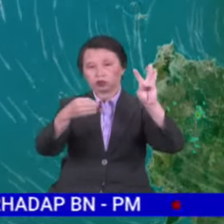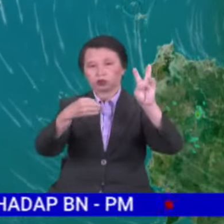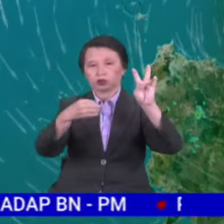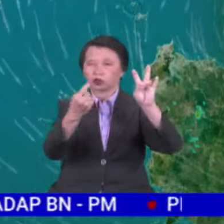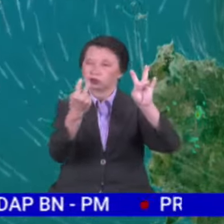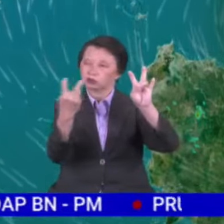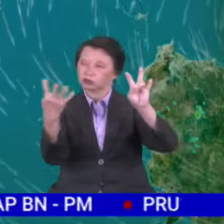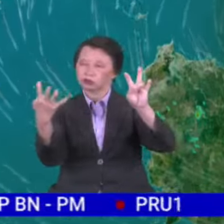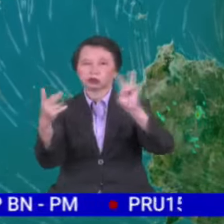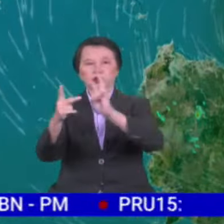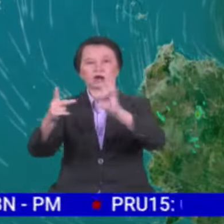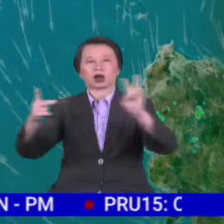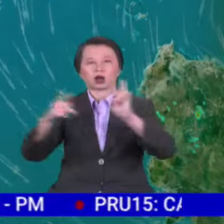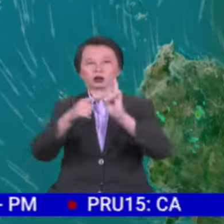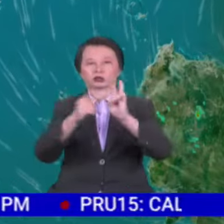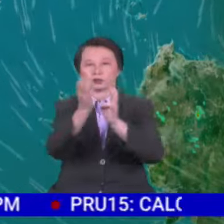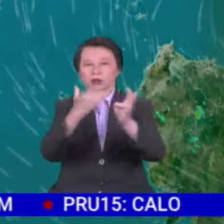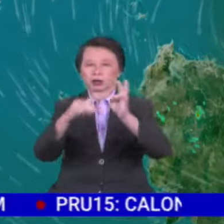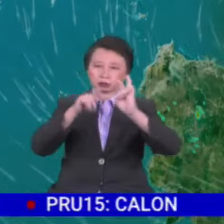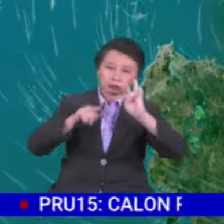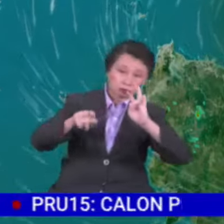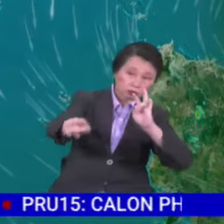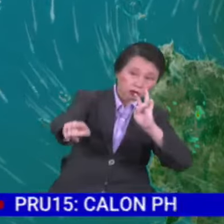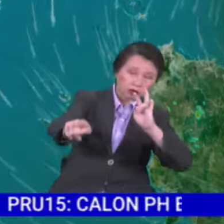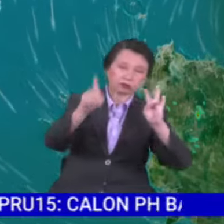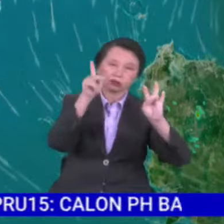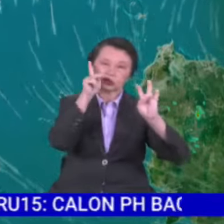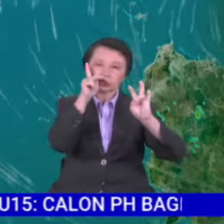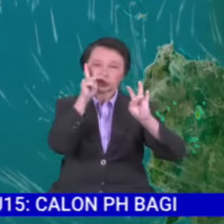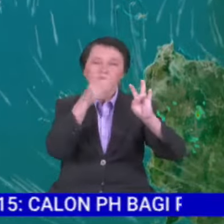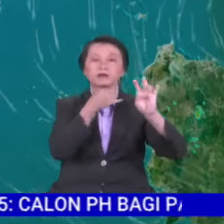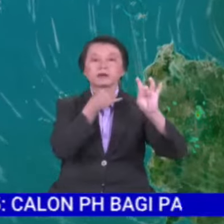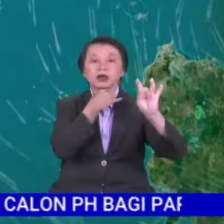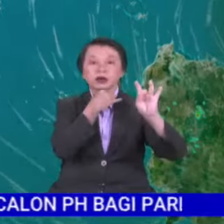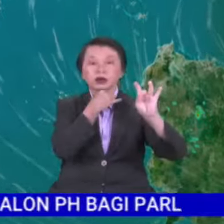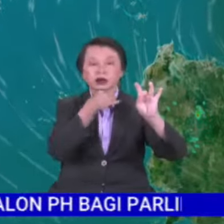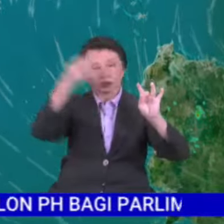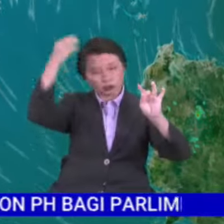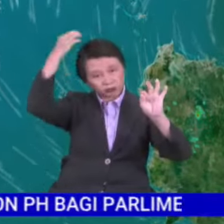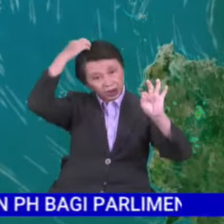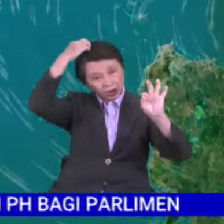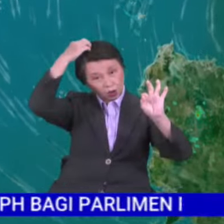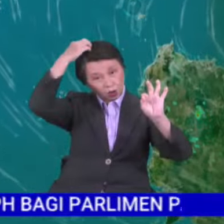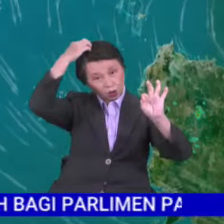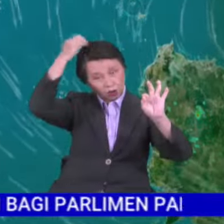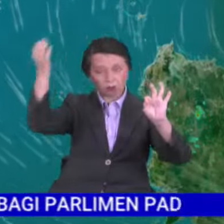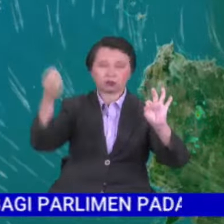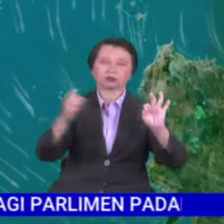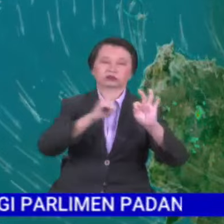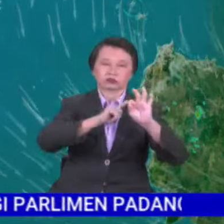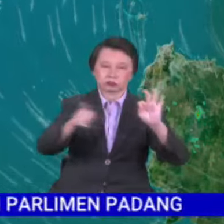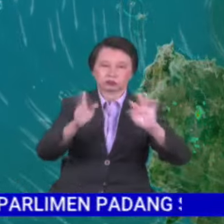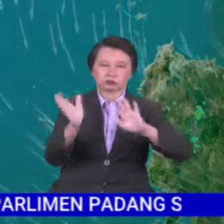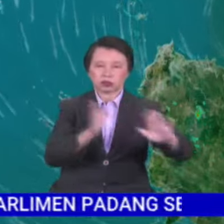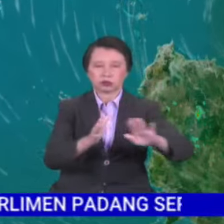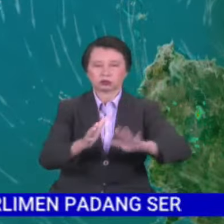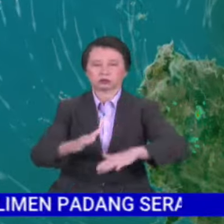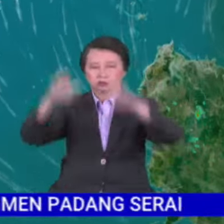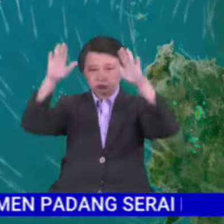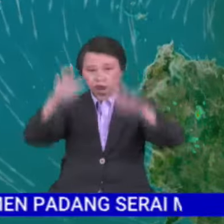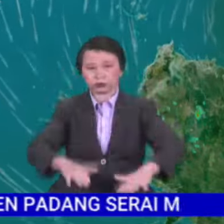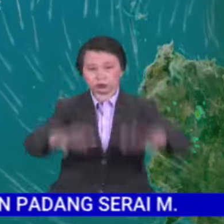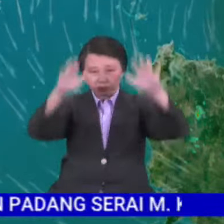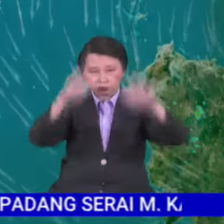di beberapa kawasan melibatkan bahagian pedalaman negeri Kedah, Perak dan juga Selangor. Walau bagaimanapun, keadaan cuaca lembap